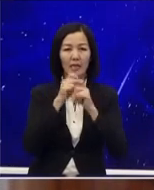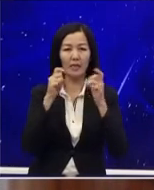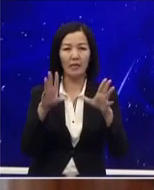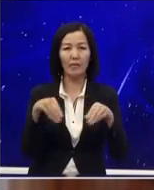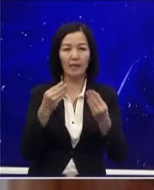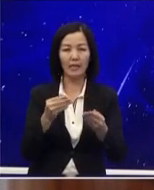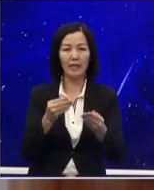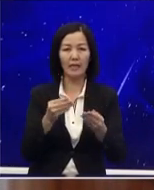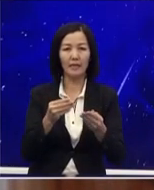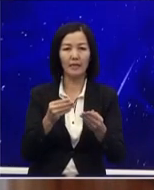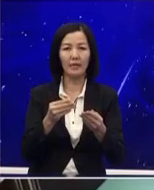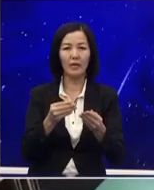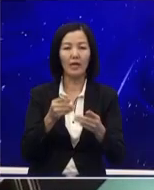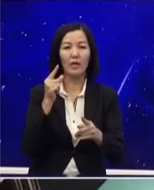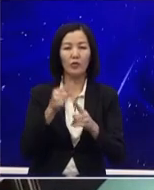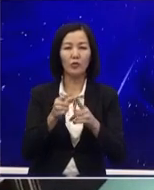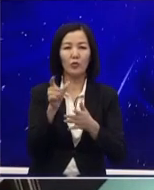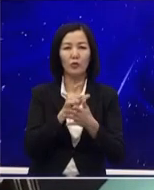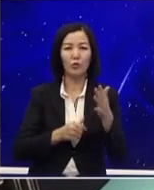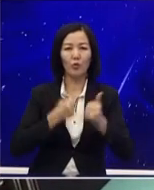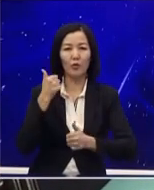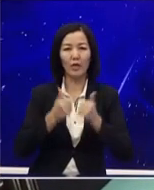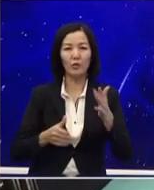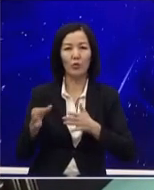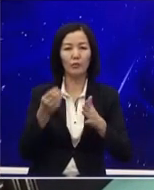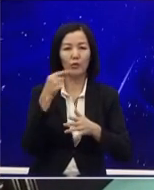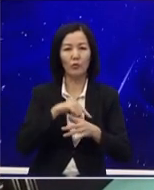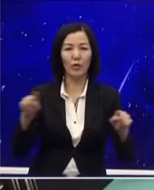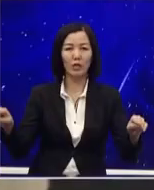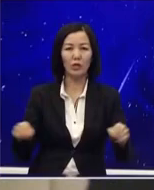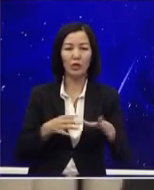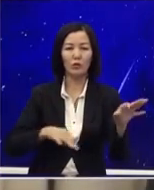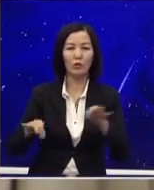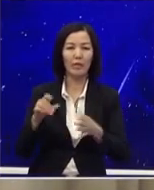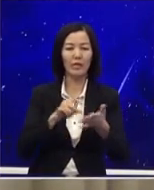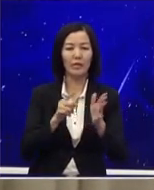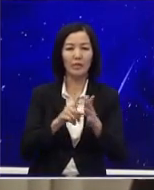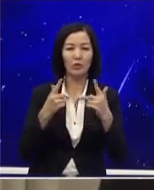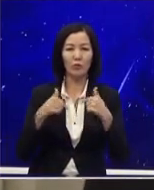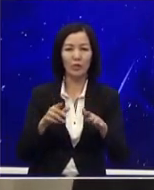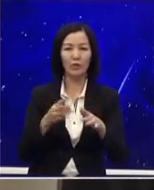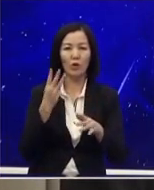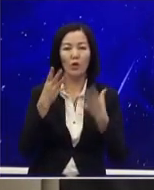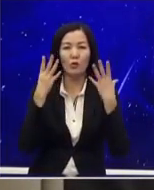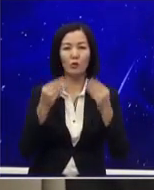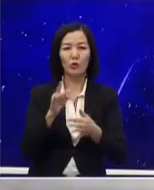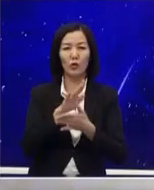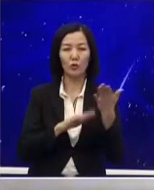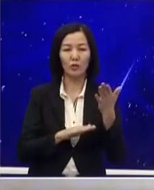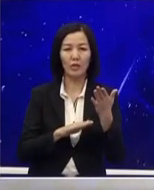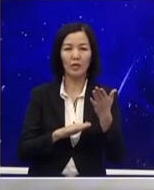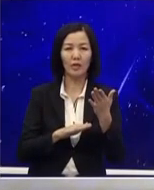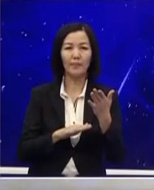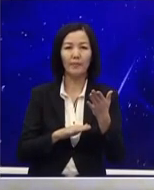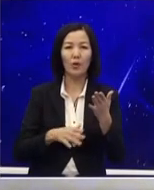хаттармен марапатталды. Естеріңізге сала кетейік, сөз додасын облыстық рухани жаңғыру жобалық кеңсесі ұйымдастырды. Үш күнге